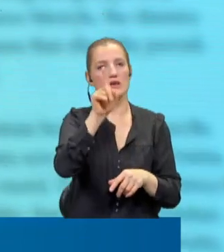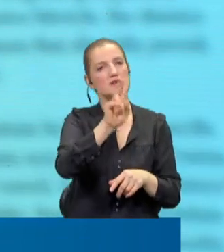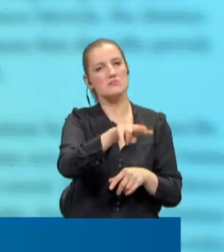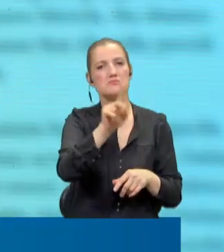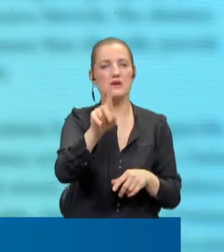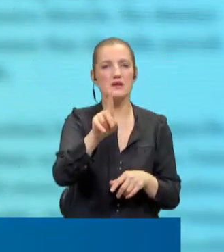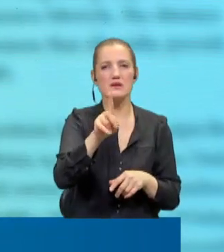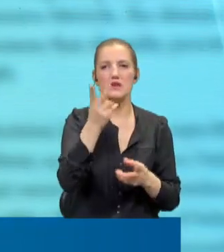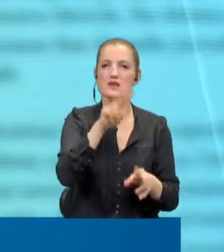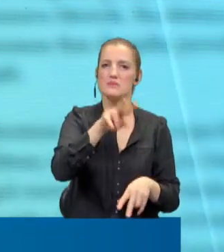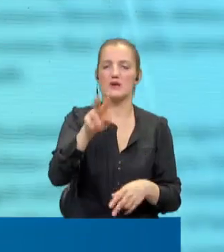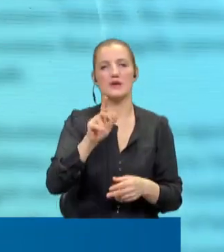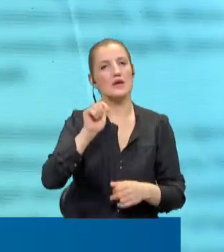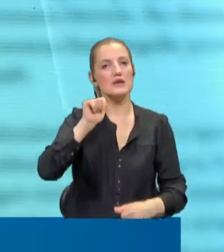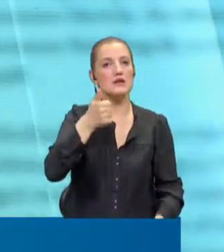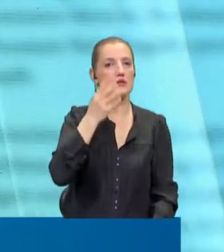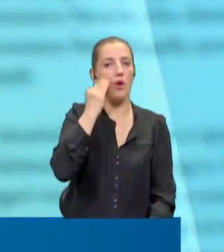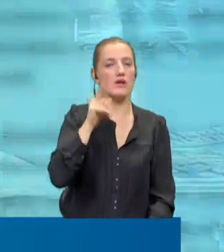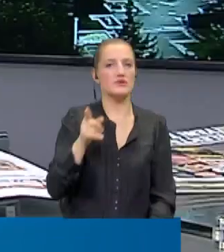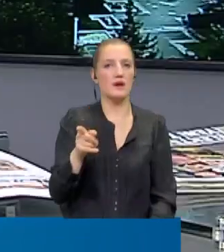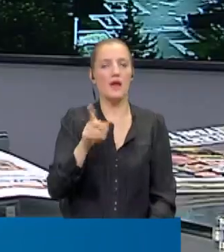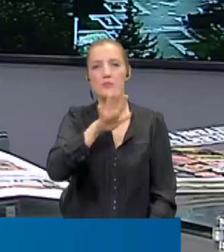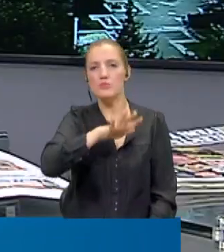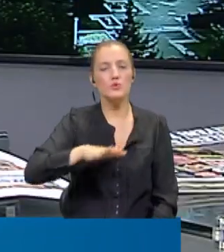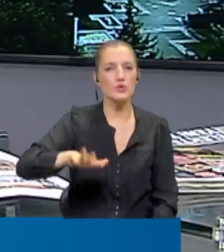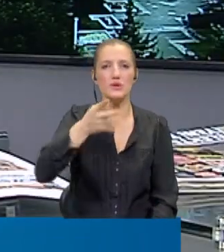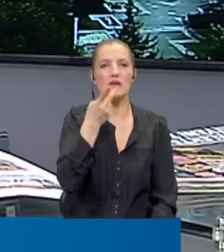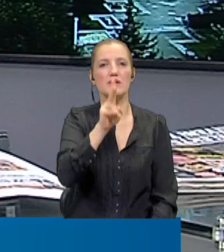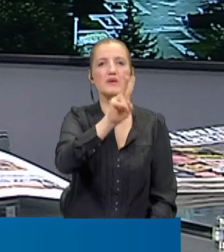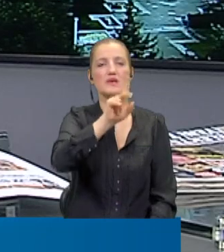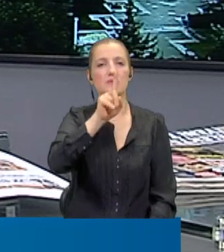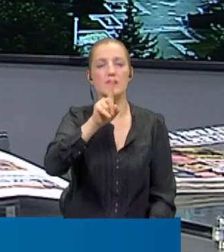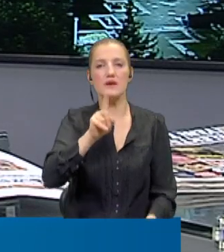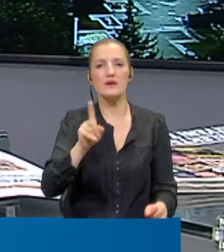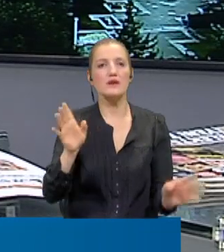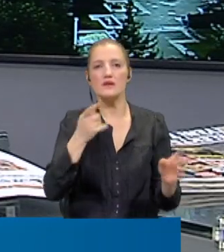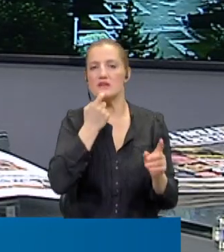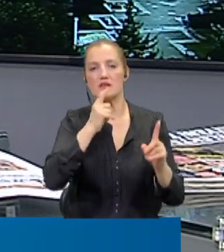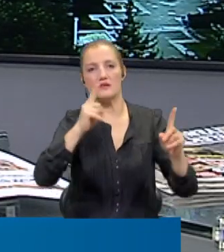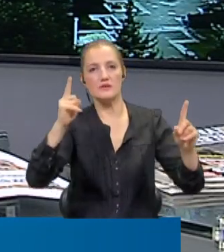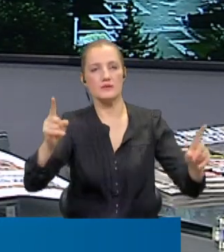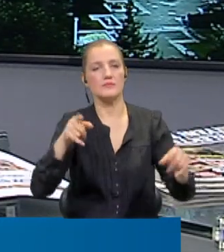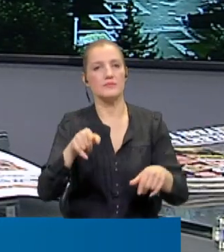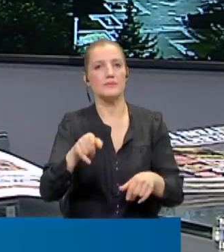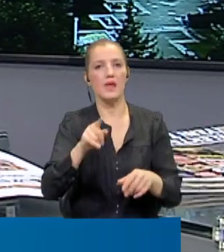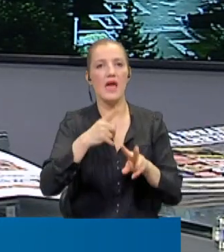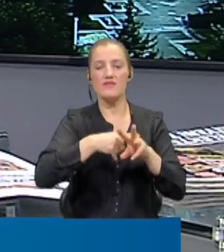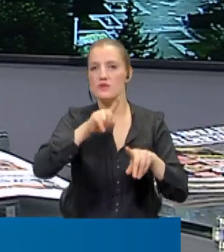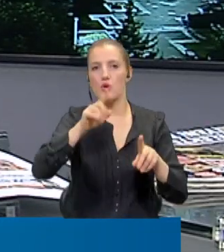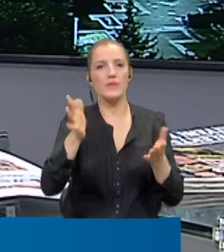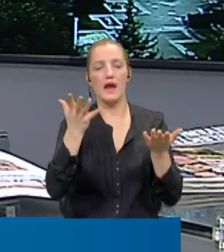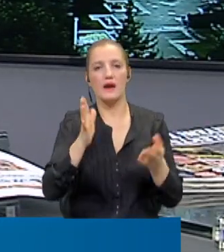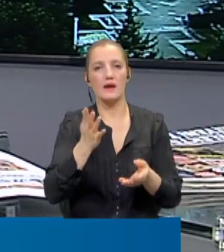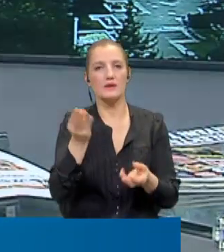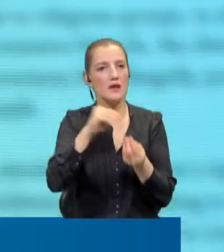21-22 Yarın öğreneceğiz acaba bütün o 2021 yılında Enflasyon ne kadar köprü ve otoyolları yapılan ortalama